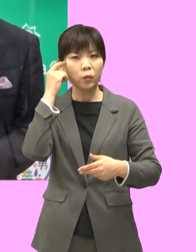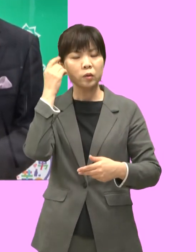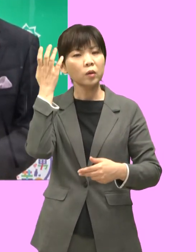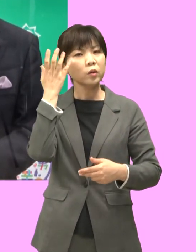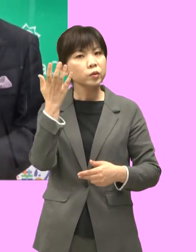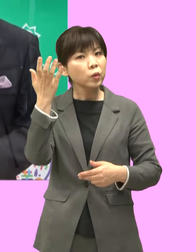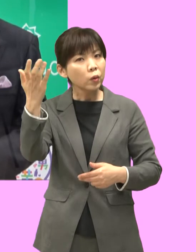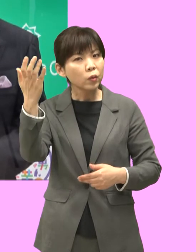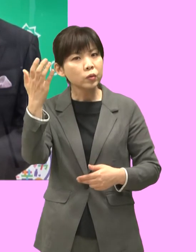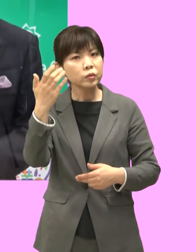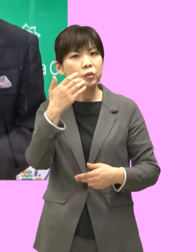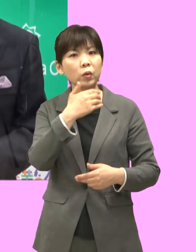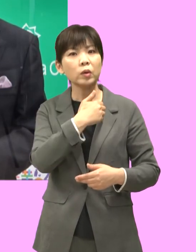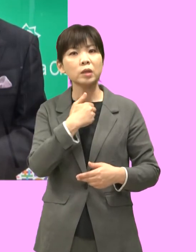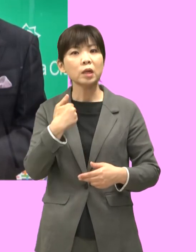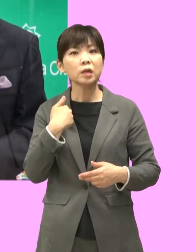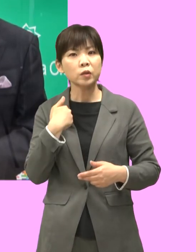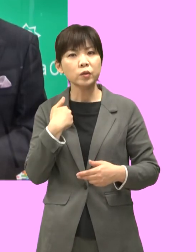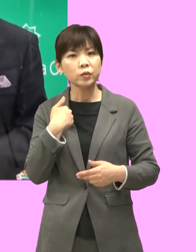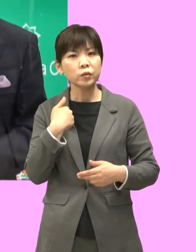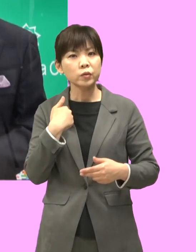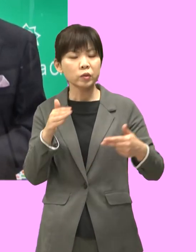はどんなような種類がありますでしょうか。